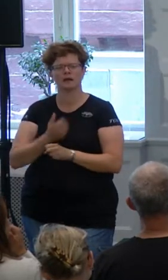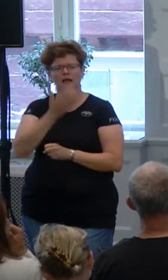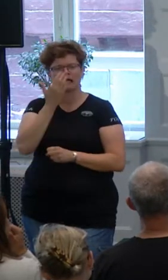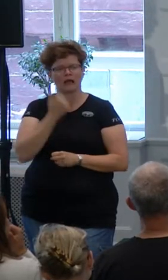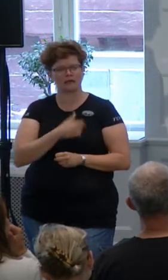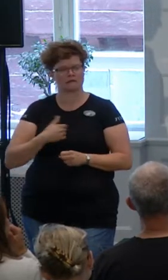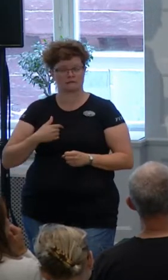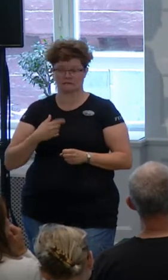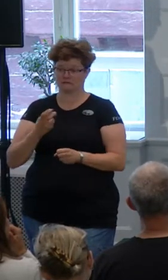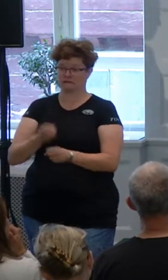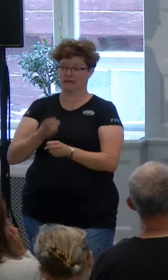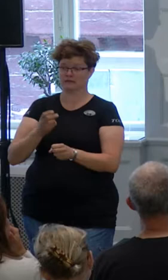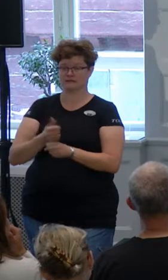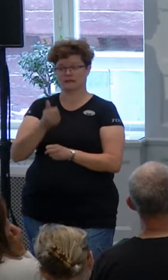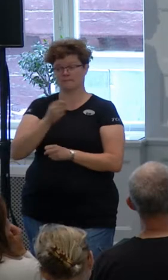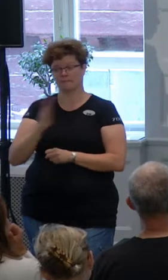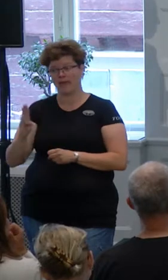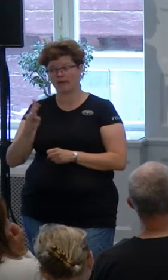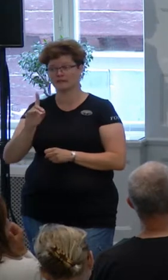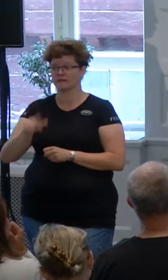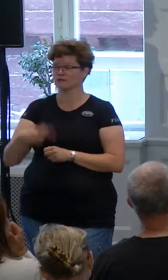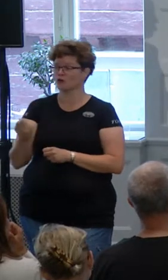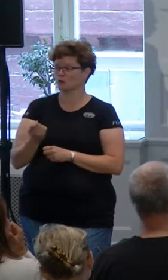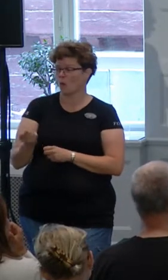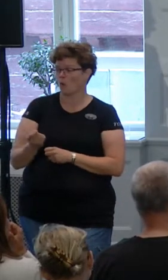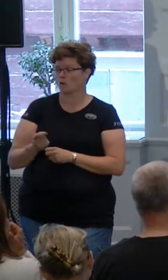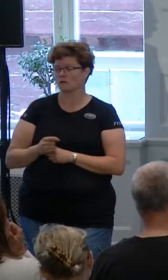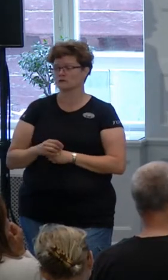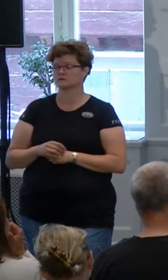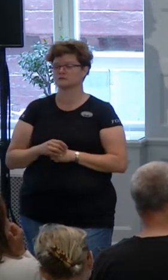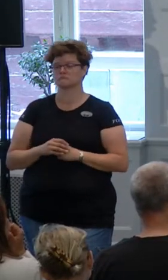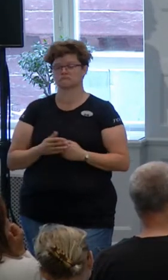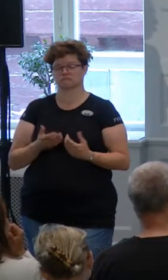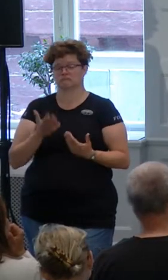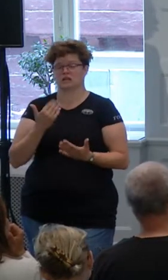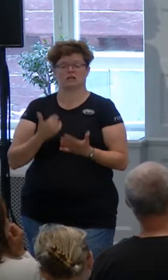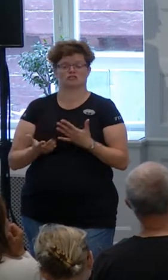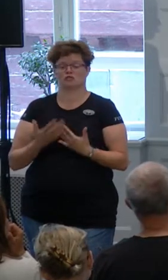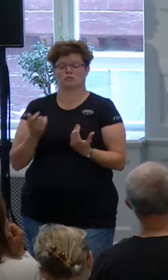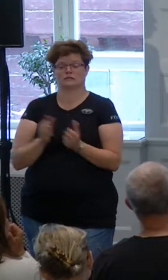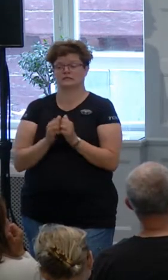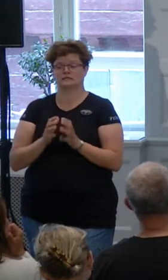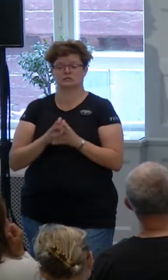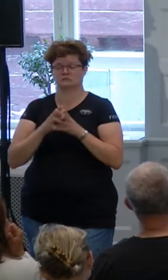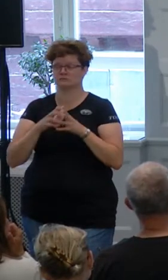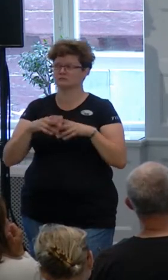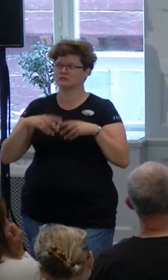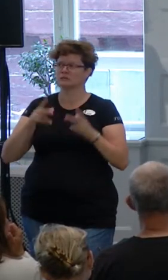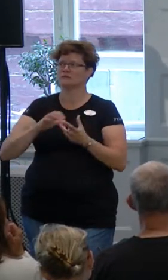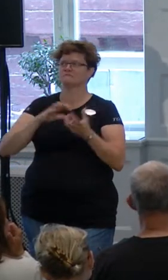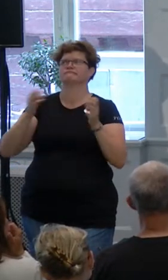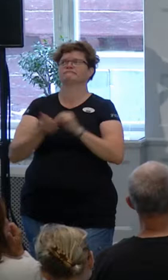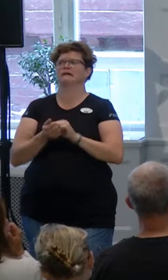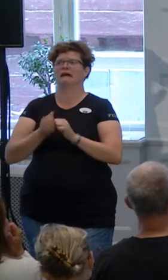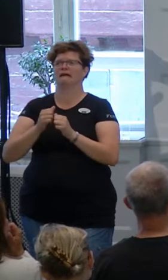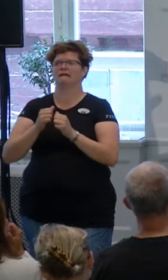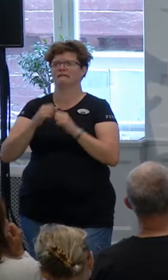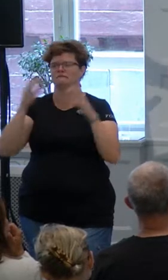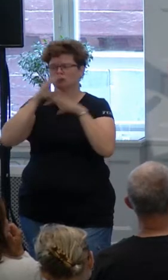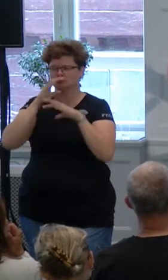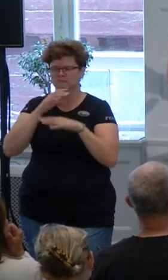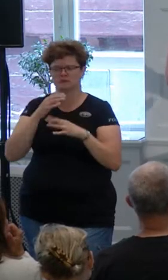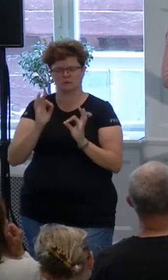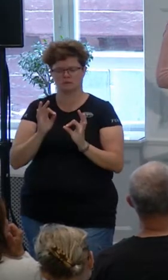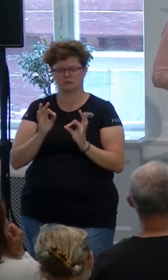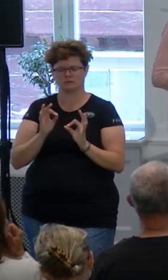kunna vara en testbädd för någonting? Skulle vi kunna gå och göra någonting, ett riktigt stort omtag för att se och kunna se och